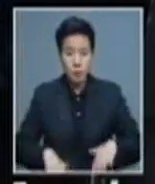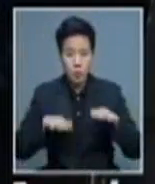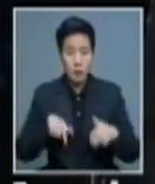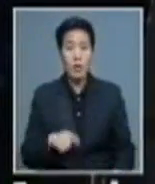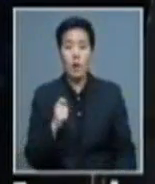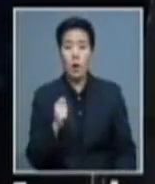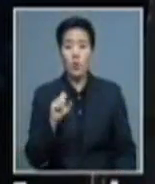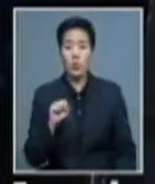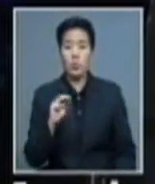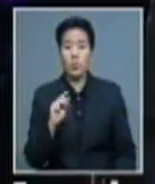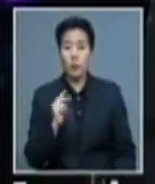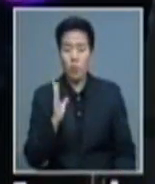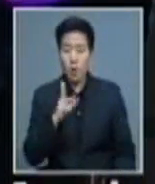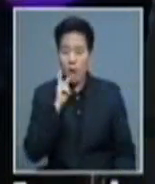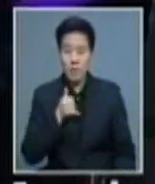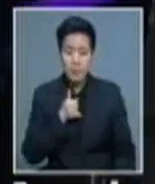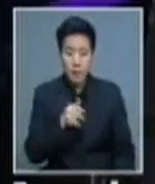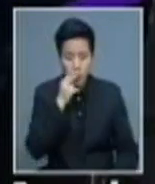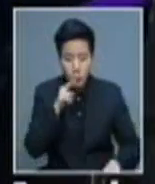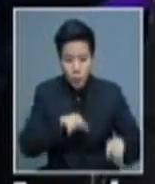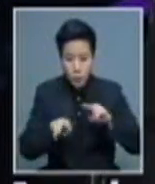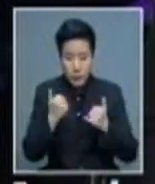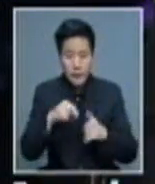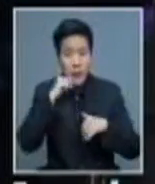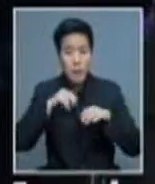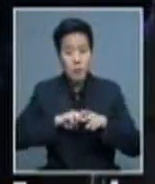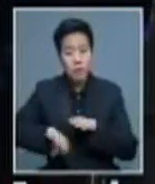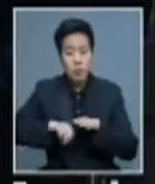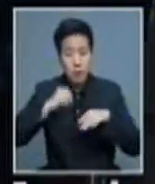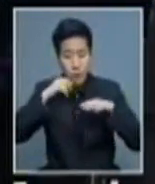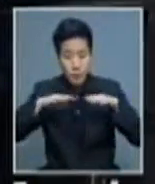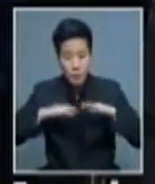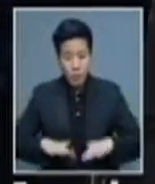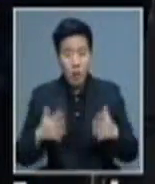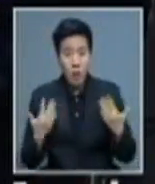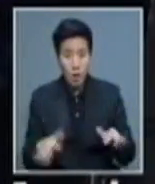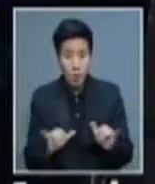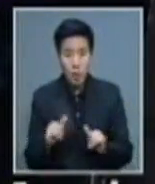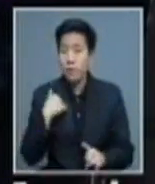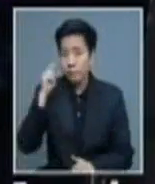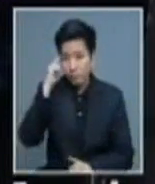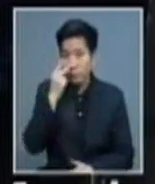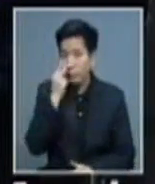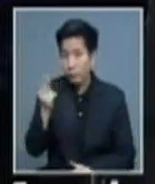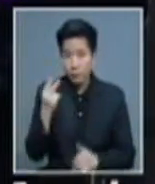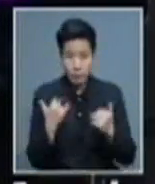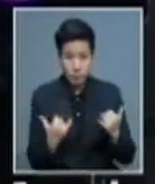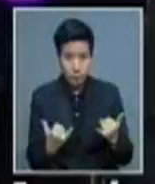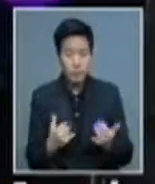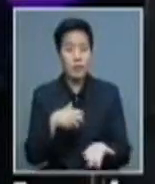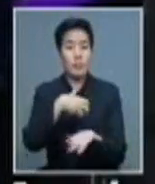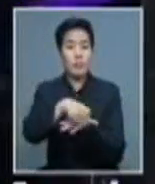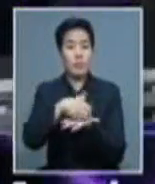ราก็ส่งผู้สื่อข่าวไปลงพื้นที่ไม่แน่ใจว่าตอนนี้น้ำระบายหรือยัง เป็นยังไงนะครับเดี๋ยวเราไปดูสถานการณ์ตอนนี้กับคุณนฤศ